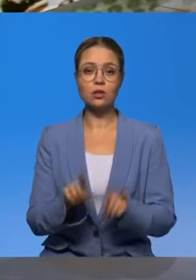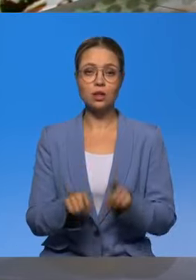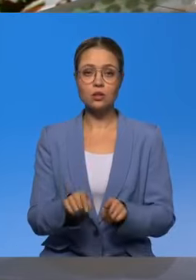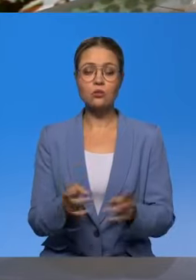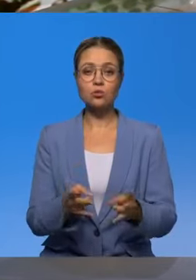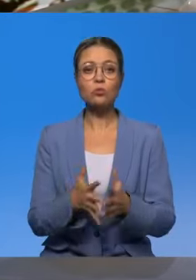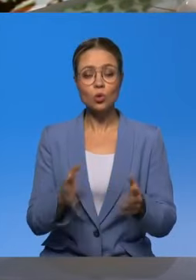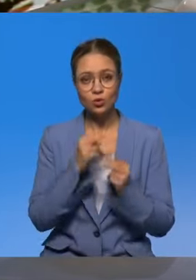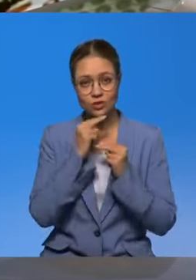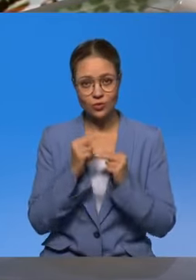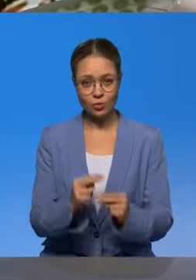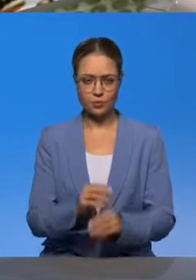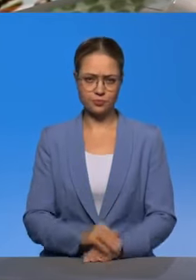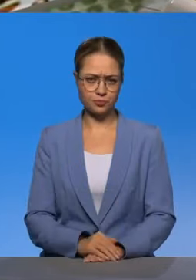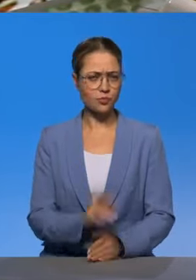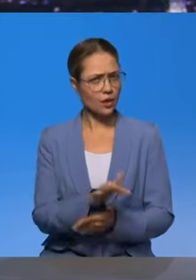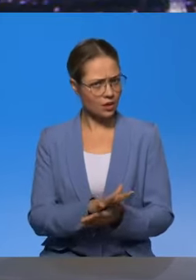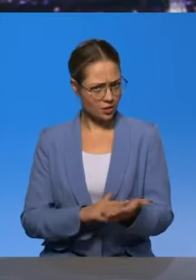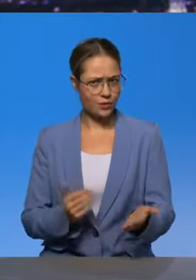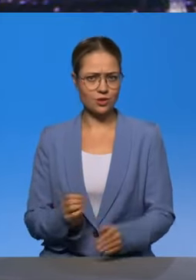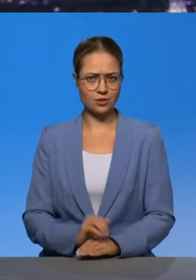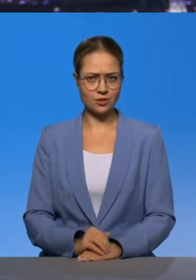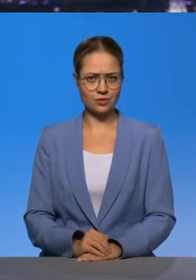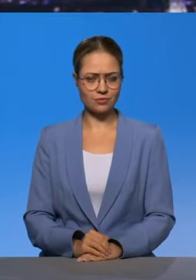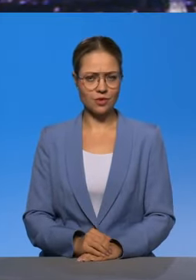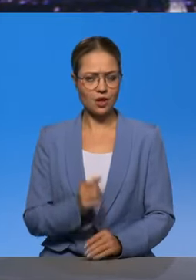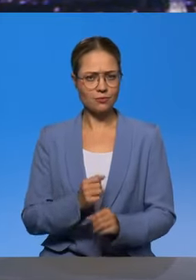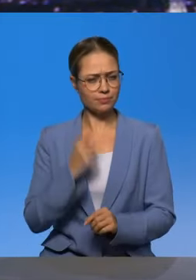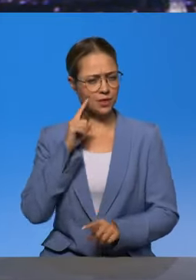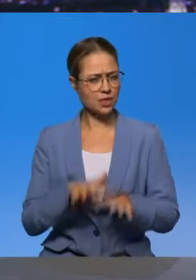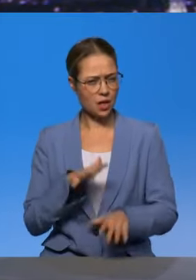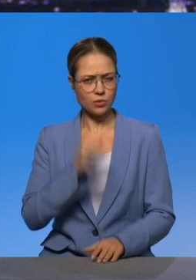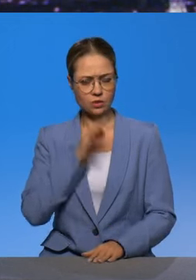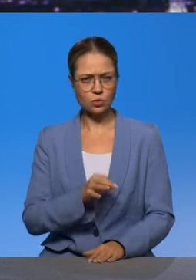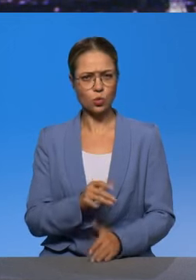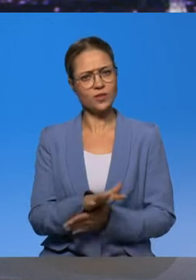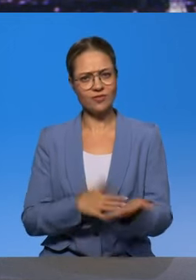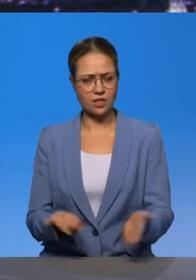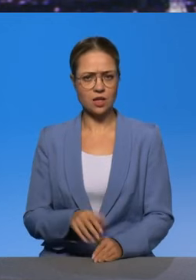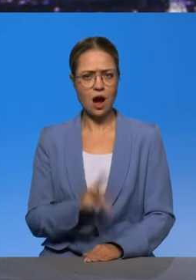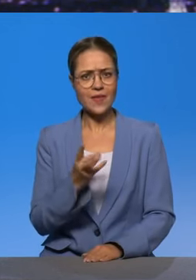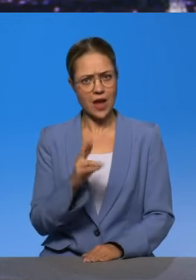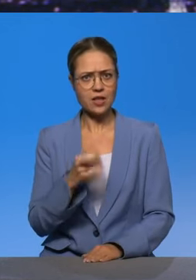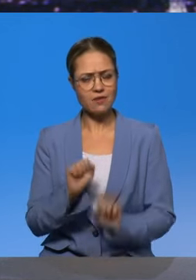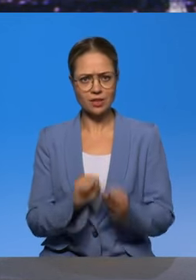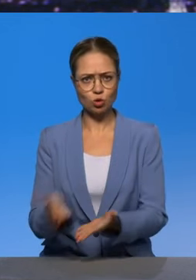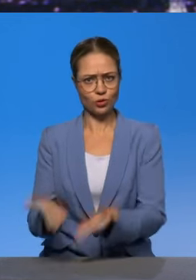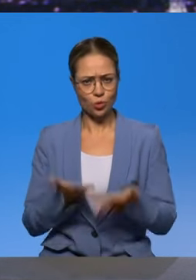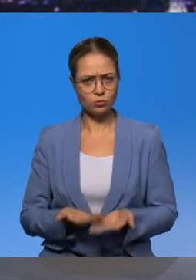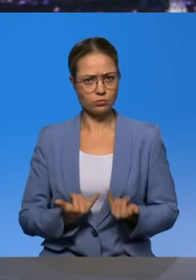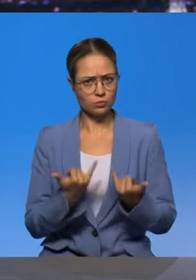внимания. Простите, мне кажется, суровый скептик скажет к вам, слушайте, ну с ума сойти, вот еще может им няньку там нанять, а там...